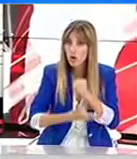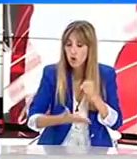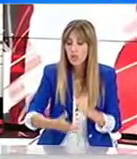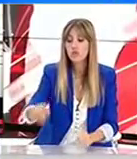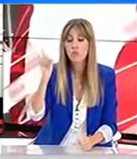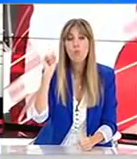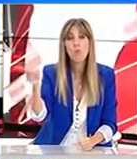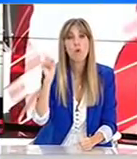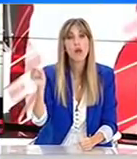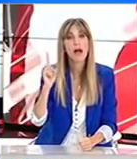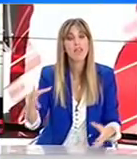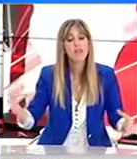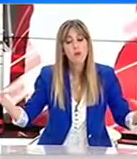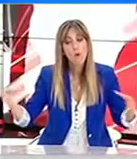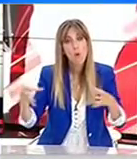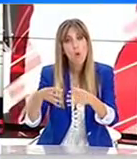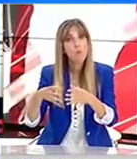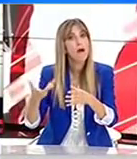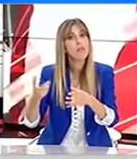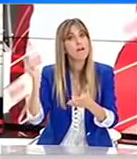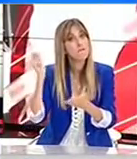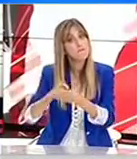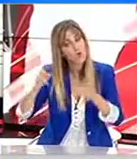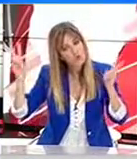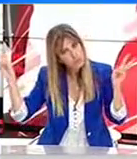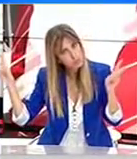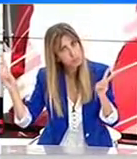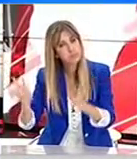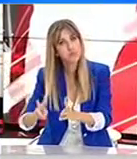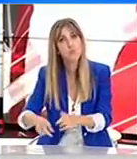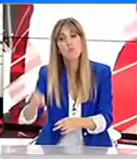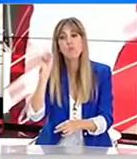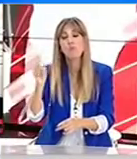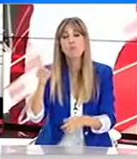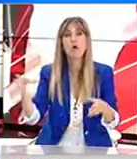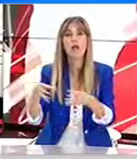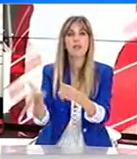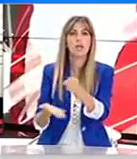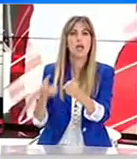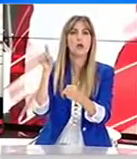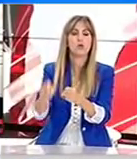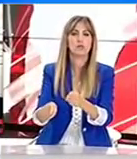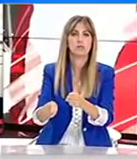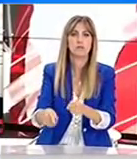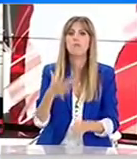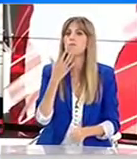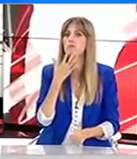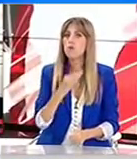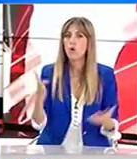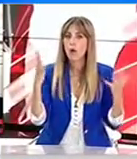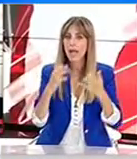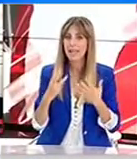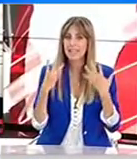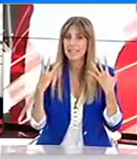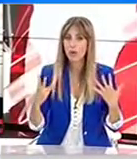φορολογία. Μεγάλες ελαφρύνσεις. Διότι το 88% των αγροτών δηλώνανε